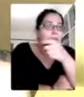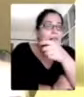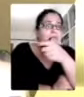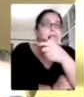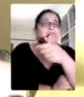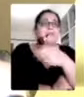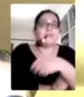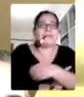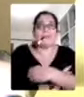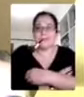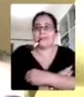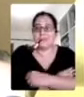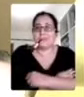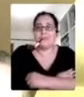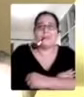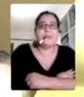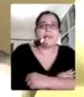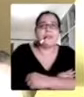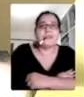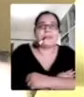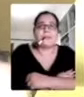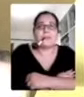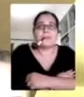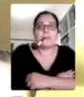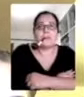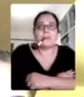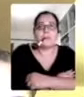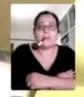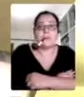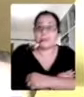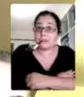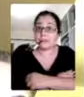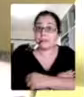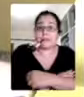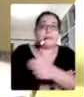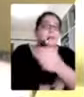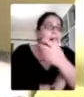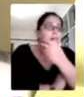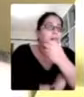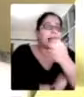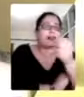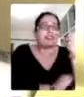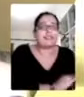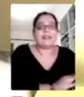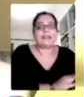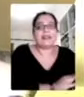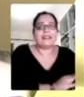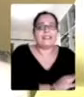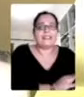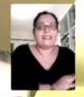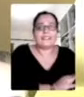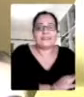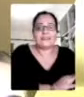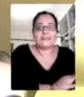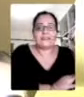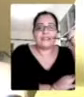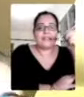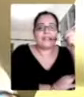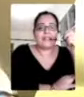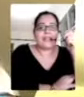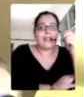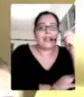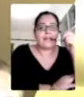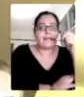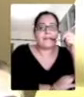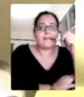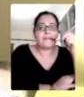ki. Ben son duyumlarıma göre yeniden kaçamaklara başlamış diye duydum ama bilmiyorum inan. Evet, bir ortak Ya tanıdığımız yazık. bir